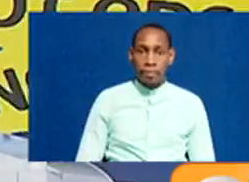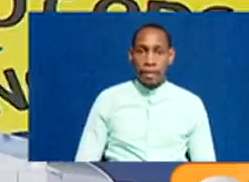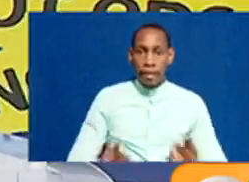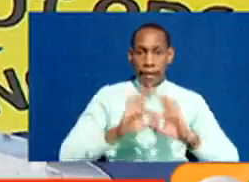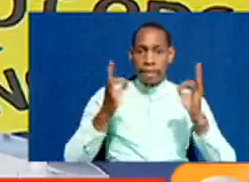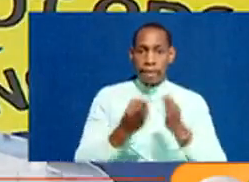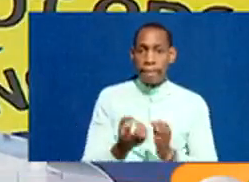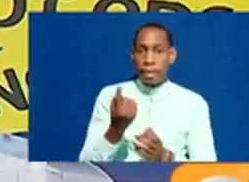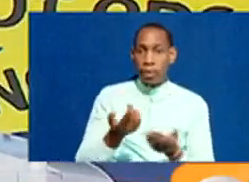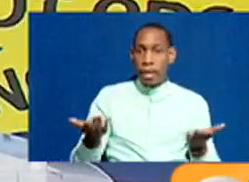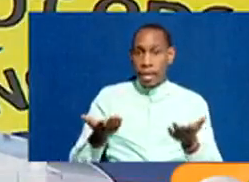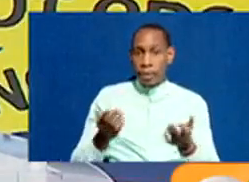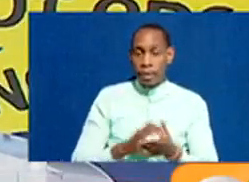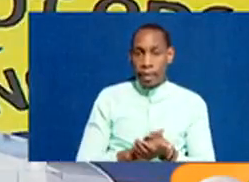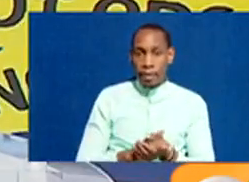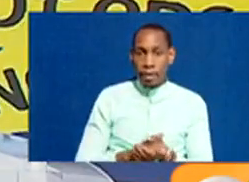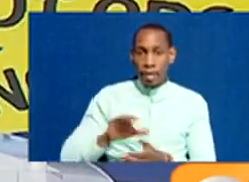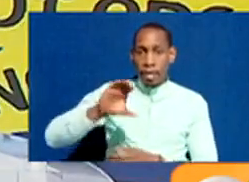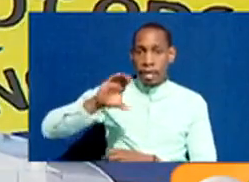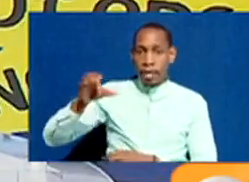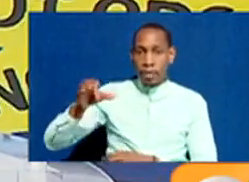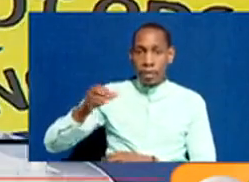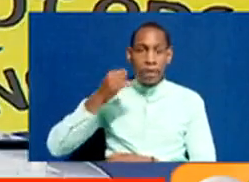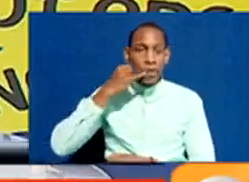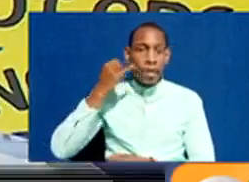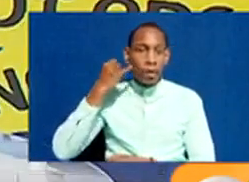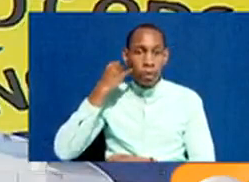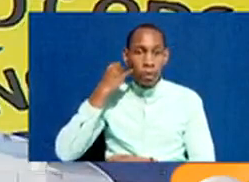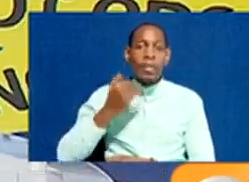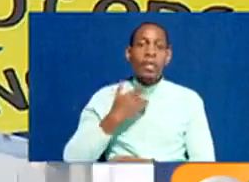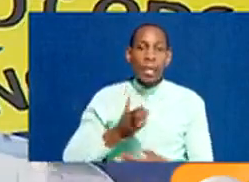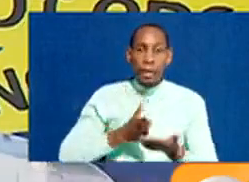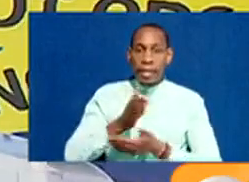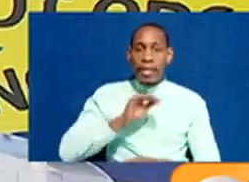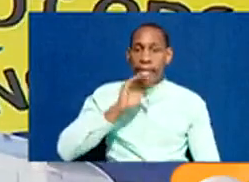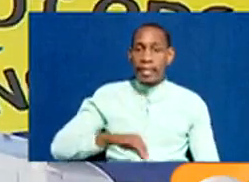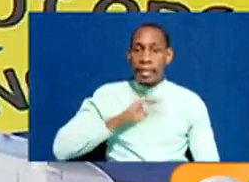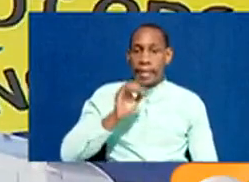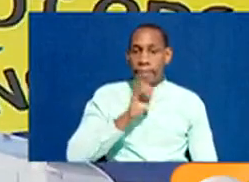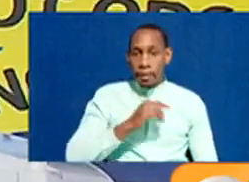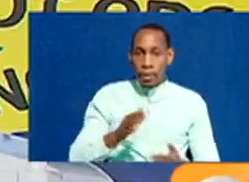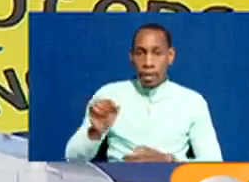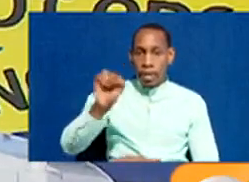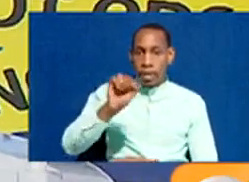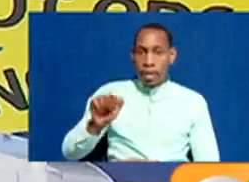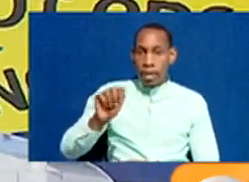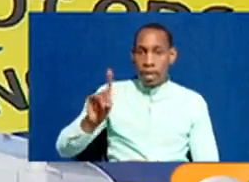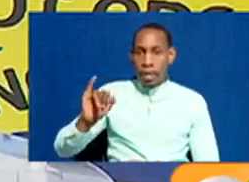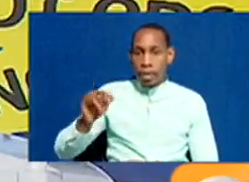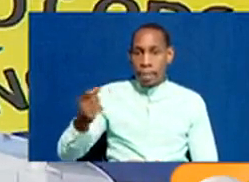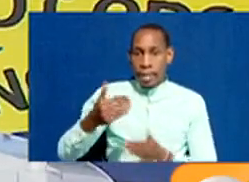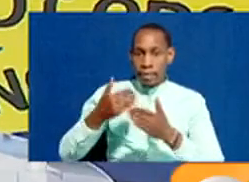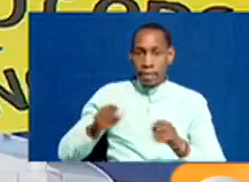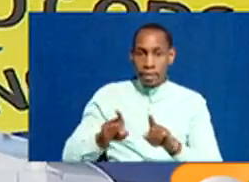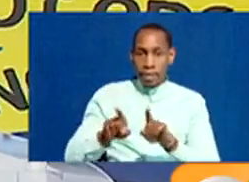Familia moja katika eneo la Elementaita katika kaunti ya Nakuru inatafuta haki kwa mwana wao aliyefariki Saudi Arabia mwezi uliopita